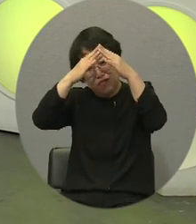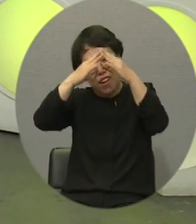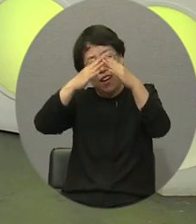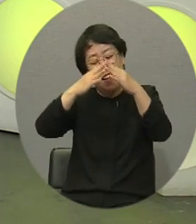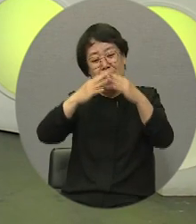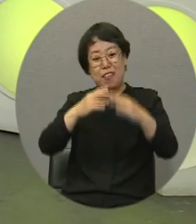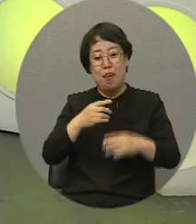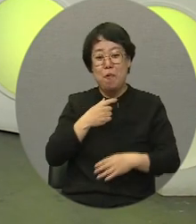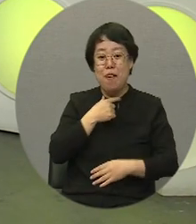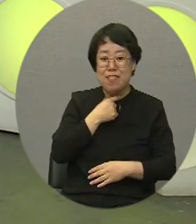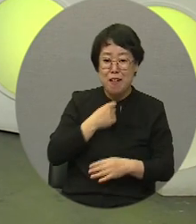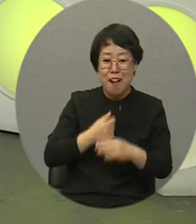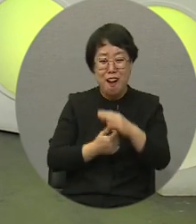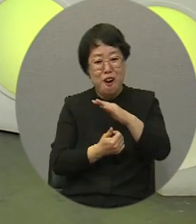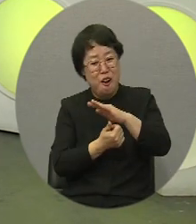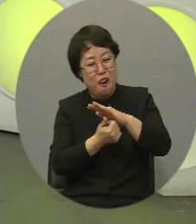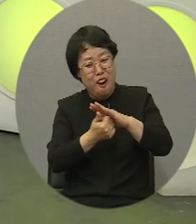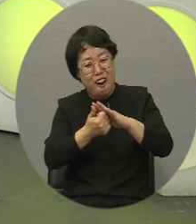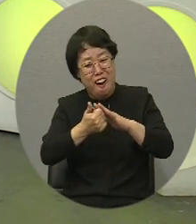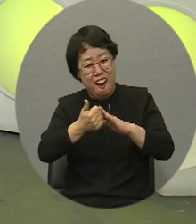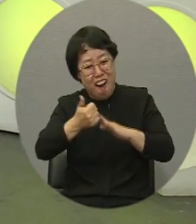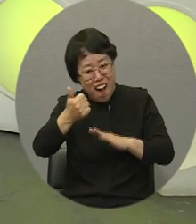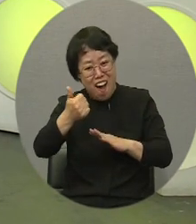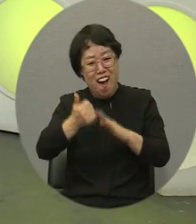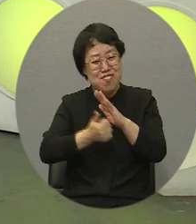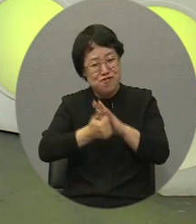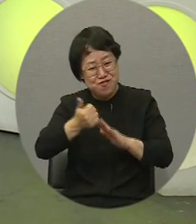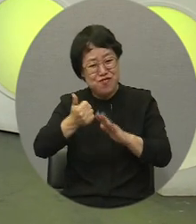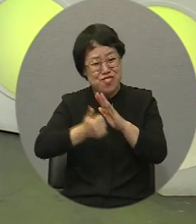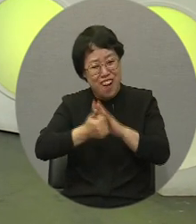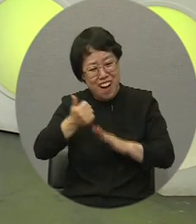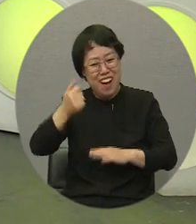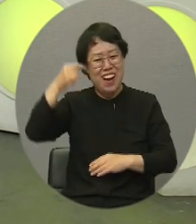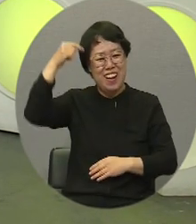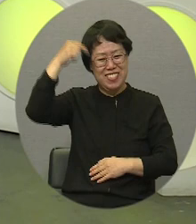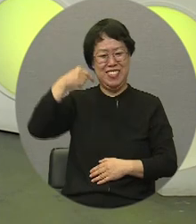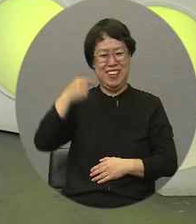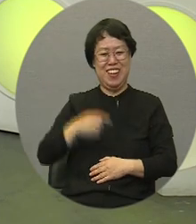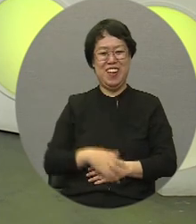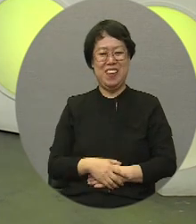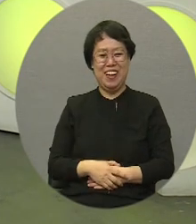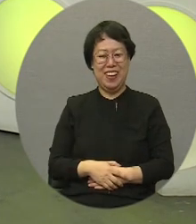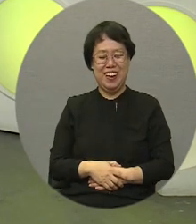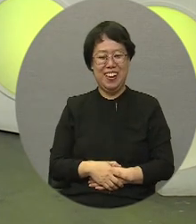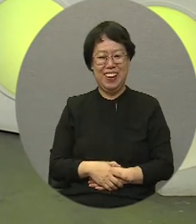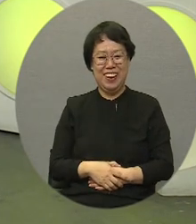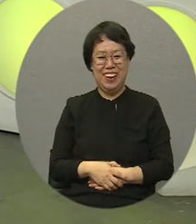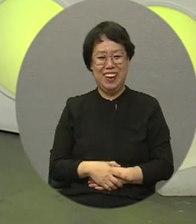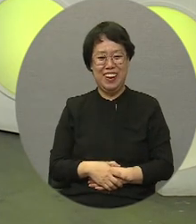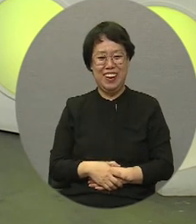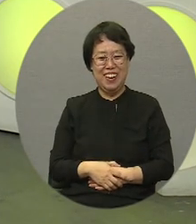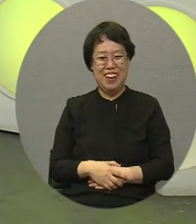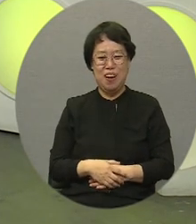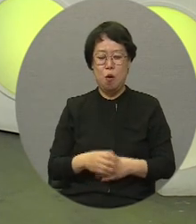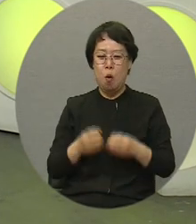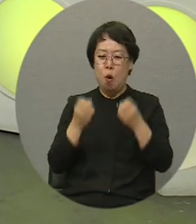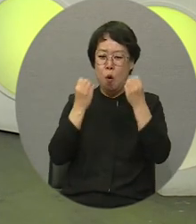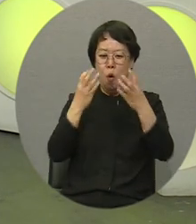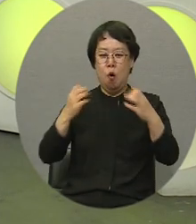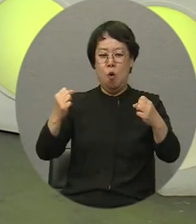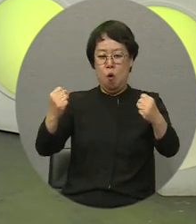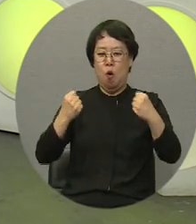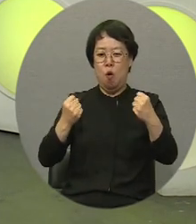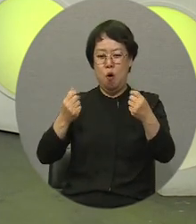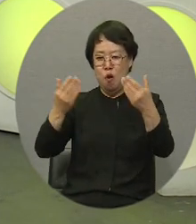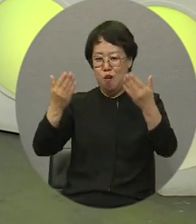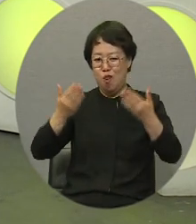새로운 기가 이건 필요 없어요 선생님. 이제 필요 없고. 거기다 놓고요. 네네. 네. 아주 새로운 기가 사는 것 같아요.